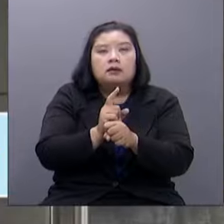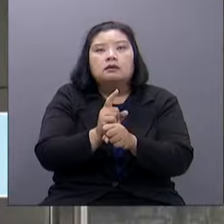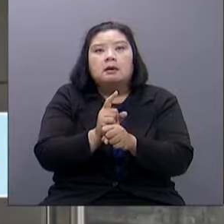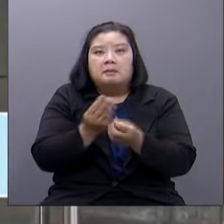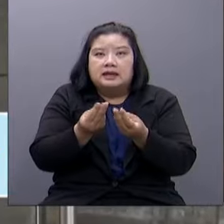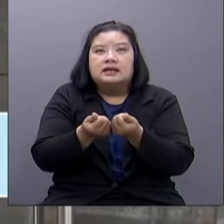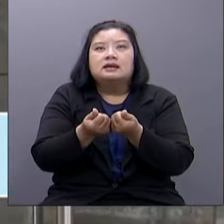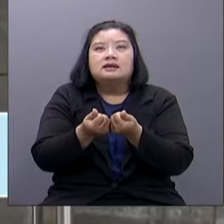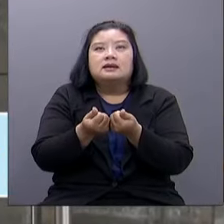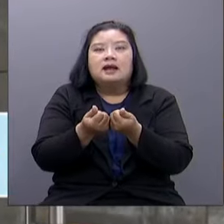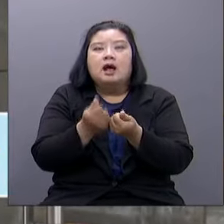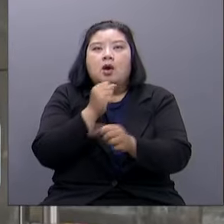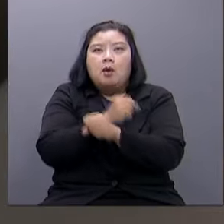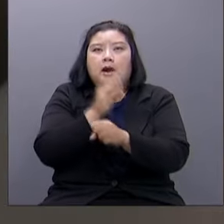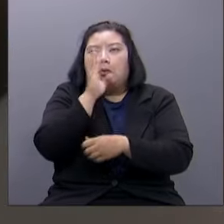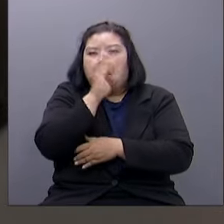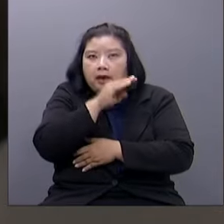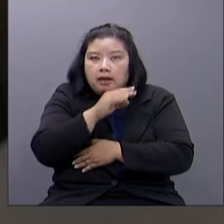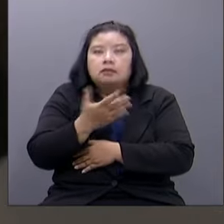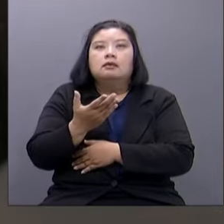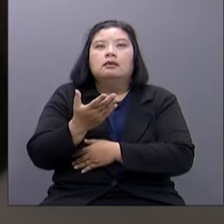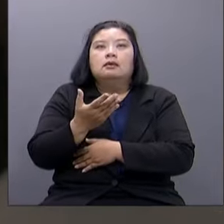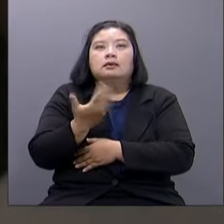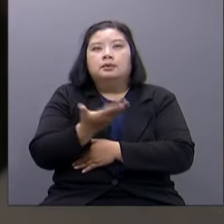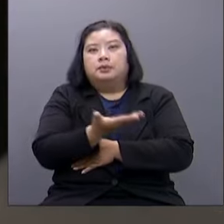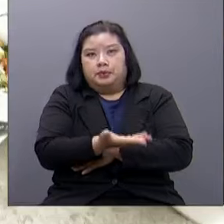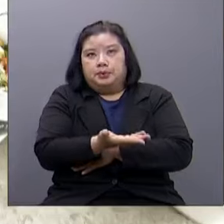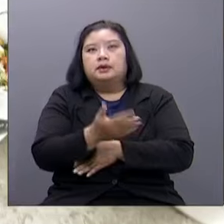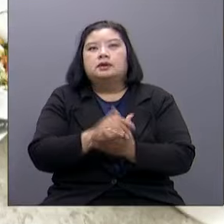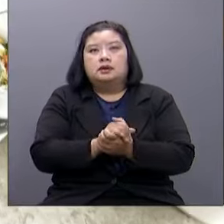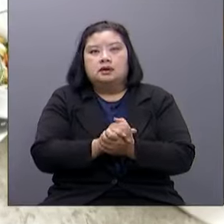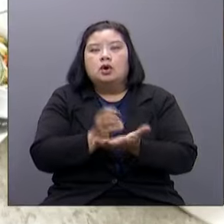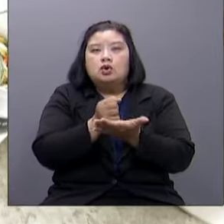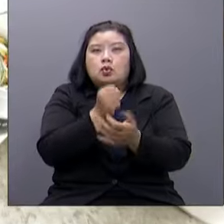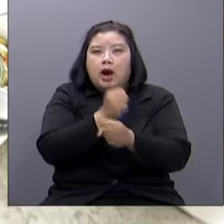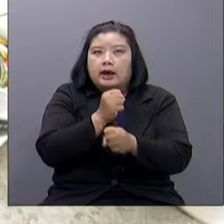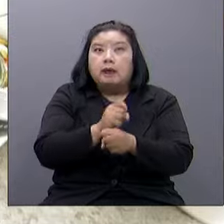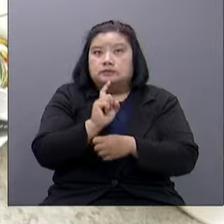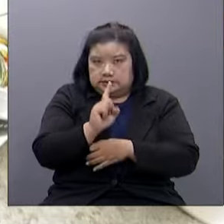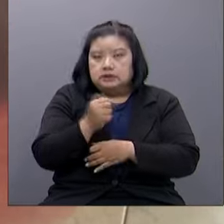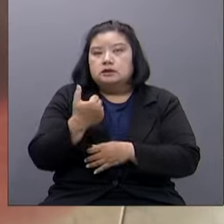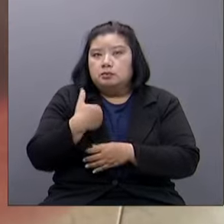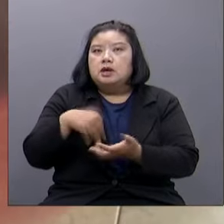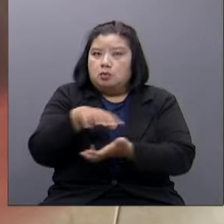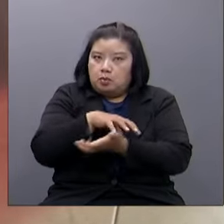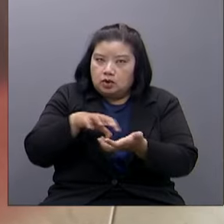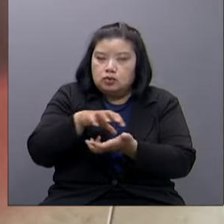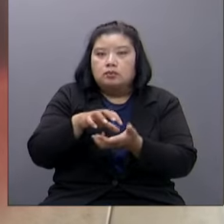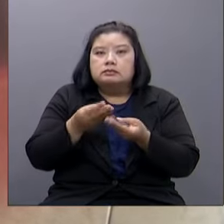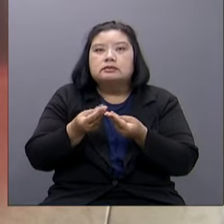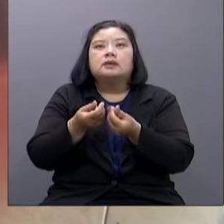ดการมีกลิ่นแล้วก็ผลผลิตที่ออกมาเนี่ยมันสามารถนำมาใช้ผสมกับสารปรับปรุงดินตั